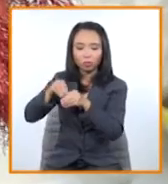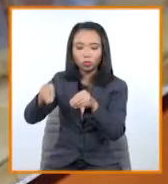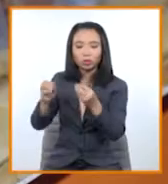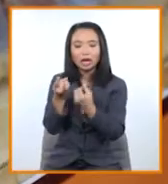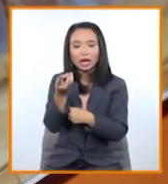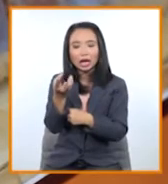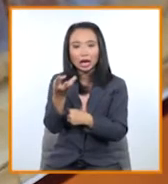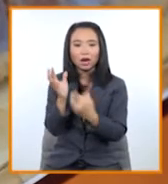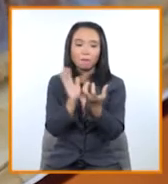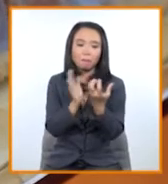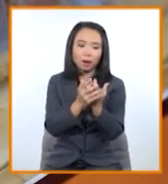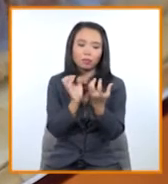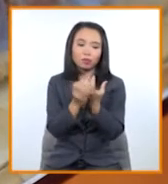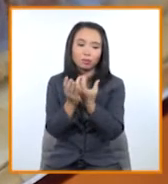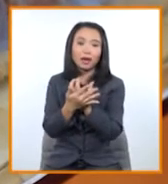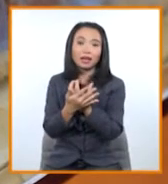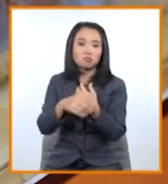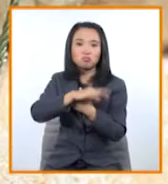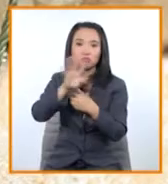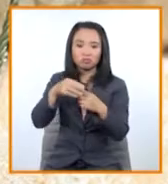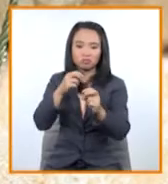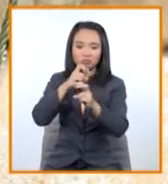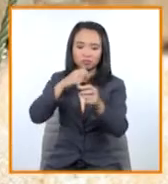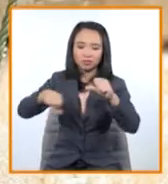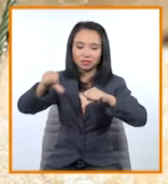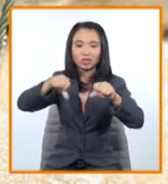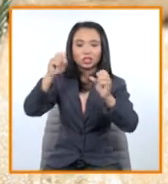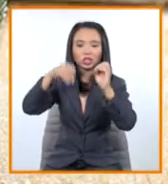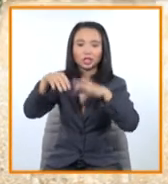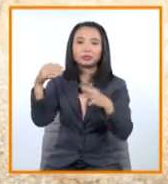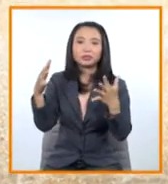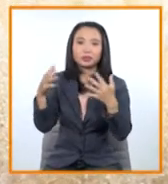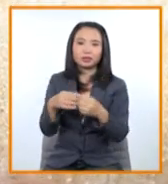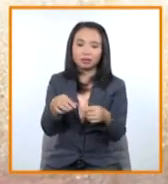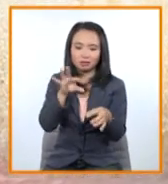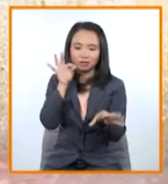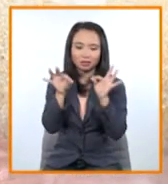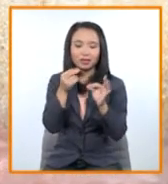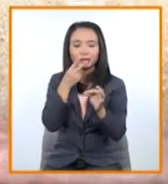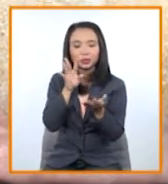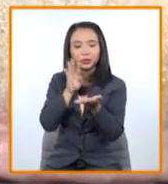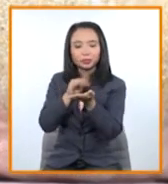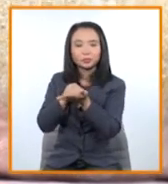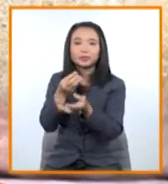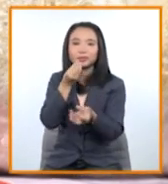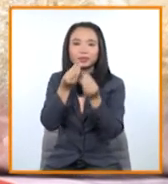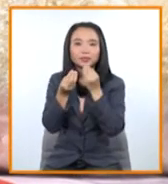าวพืชผักผลไม้ที่ปลอดภัยไร้สารพิษให้ผู้บริโภคได้เลือกชมช็อปชิมแชร์ในราคาย่อมเย